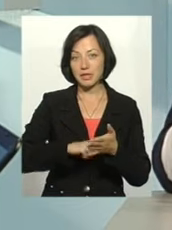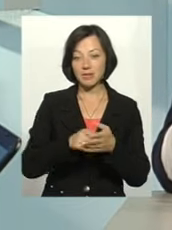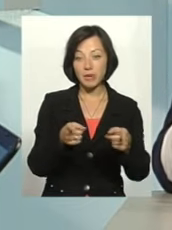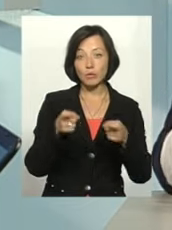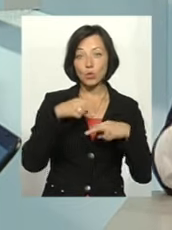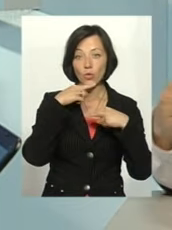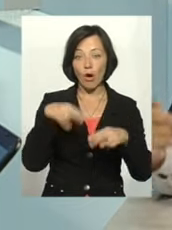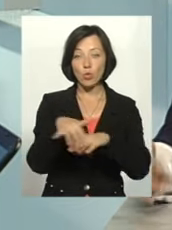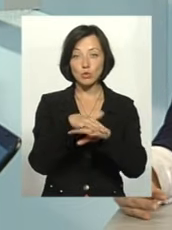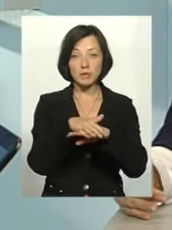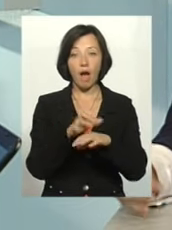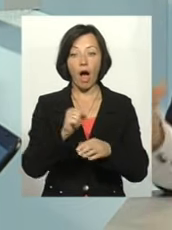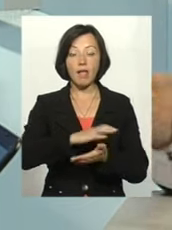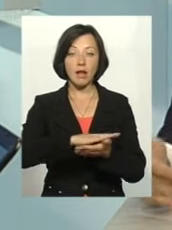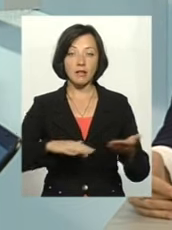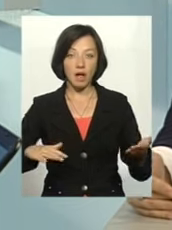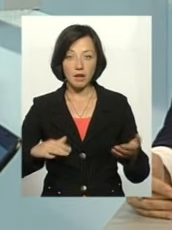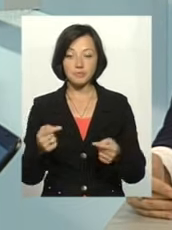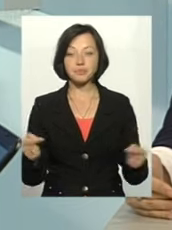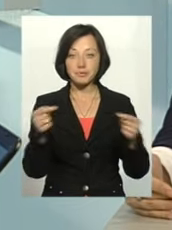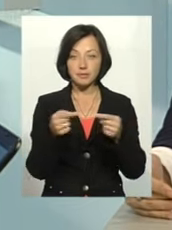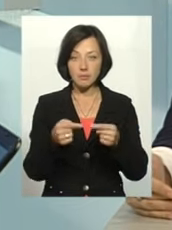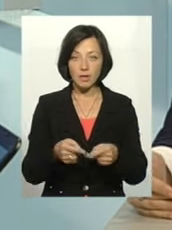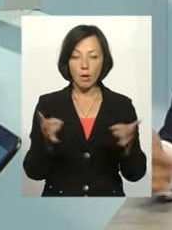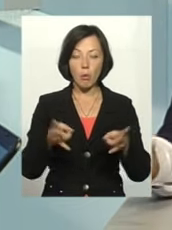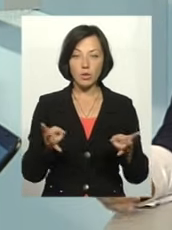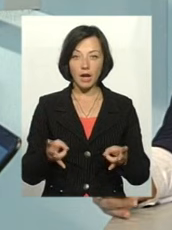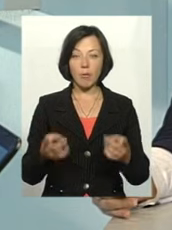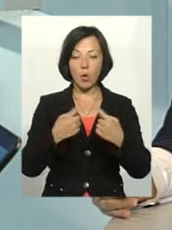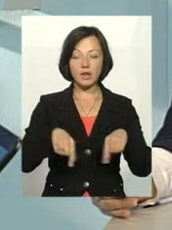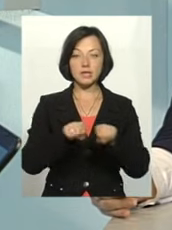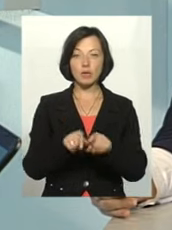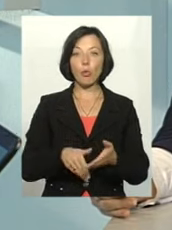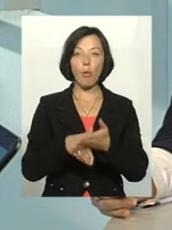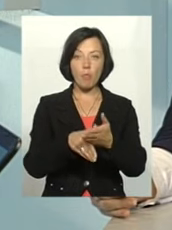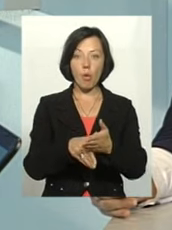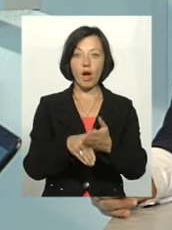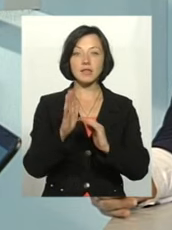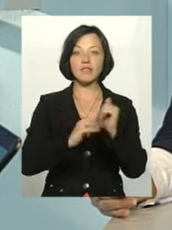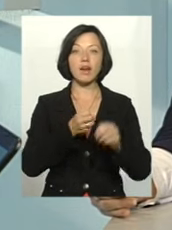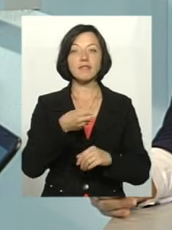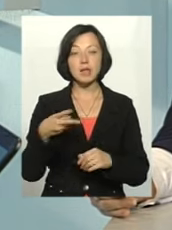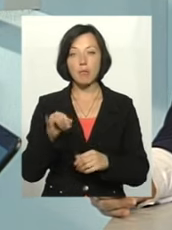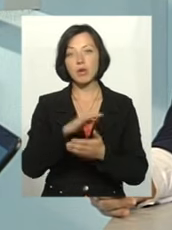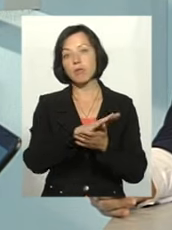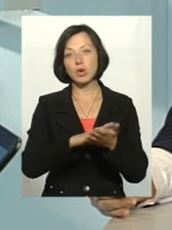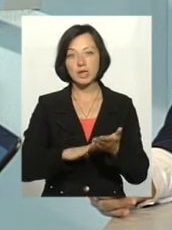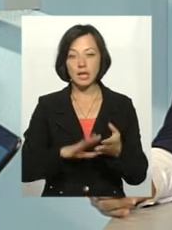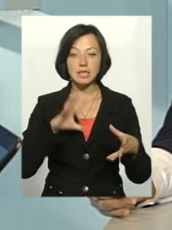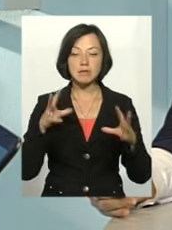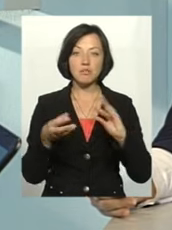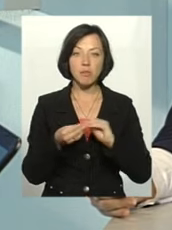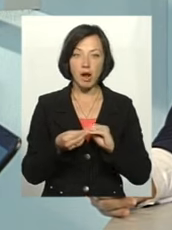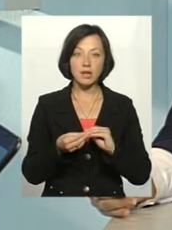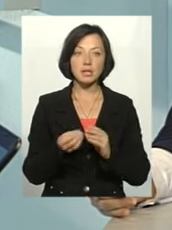привернути увагу суспільству, а надалі визначення потреб організації, допомога із фахівцями і подальша плідна